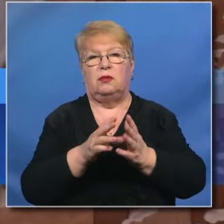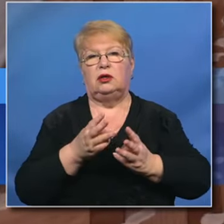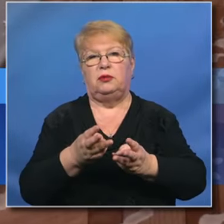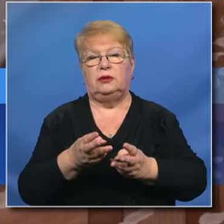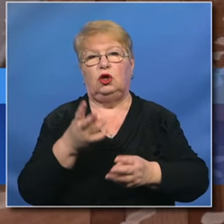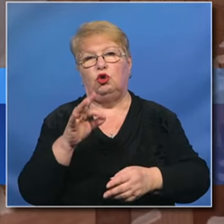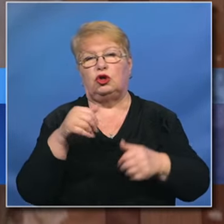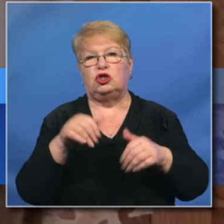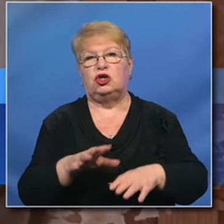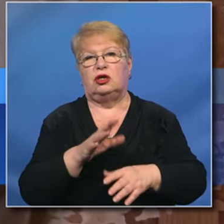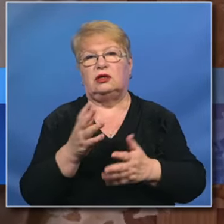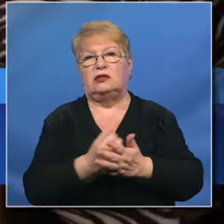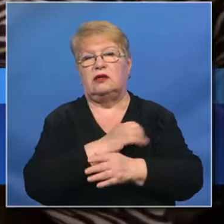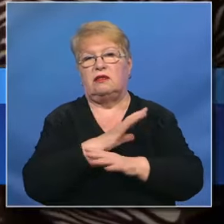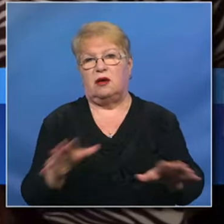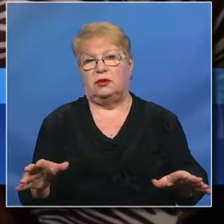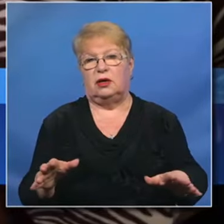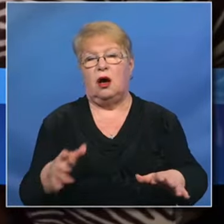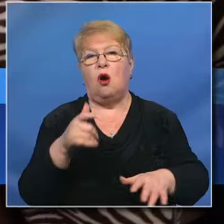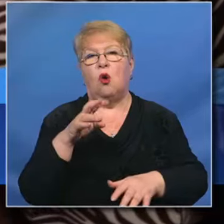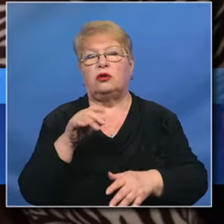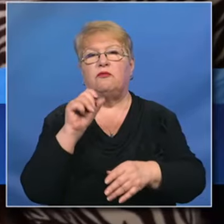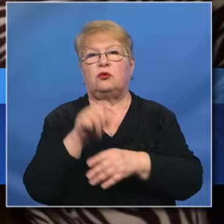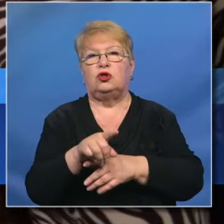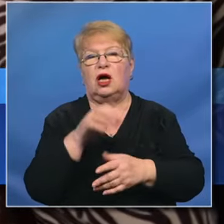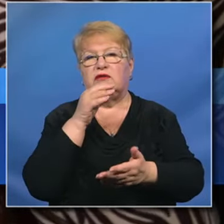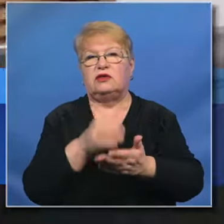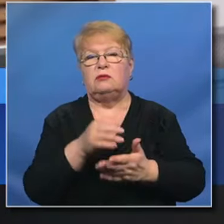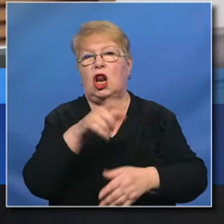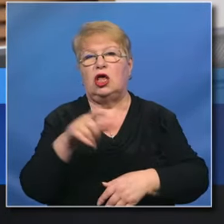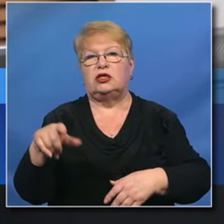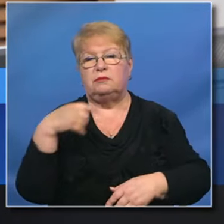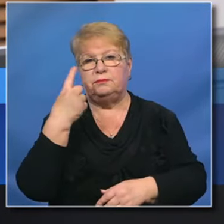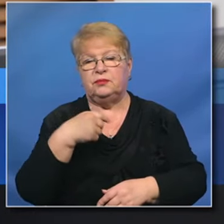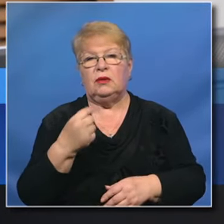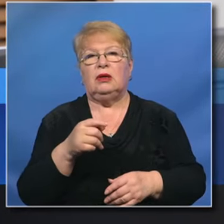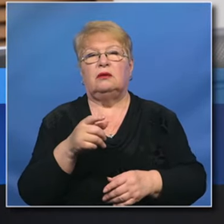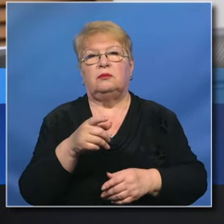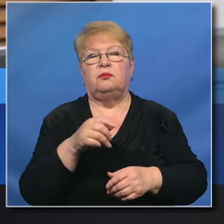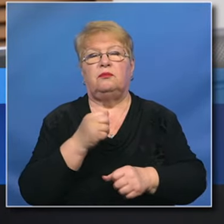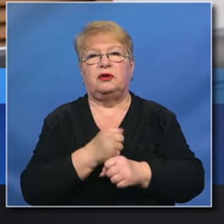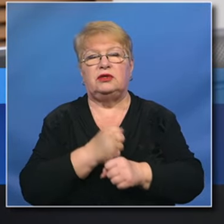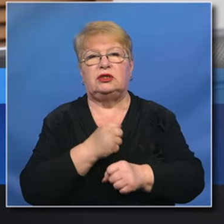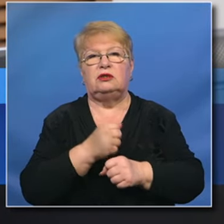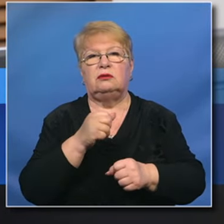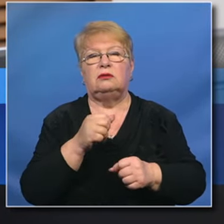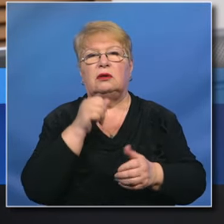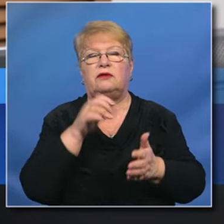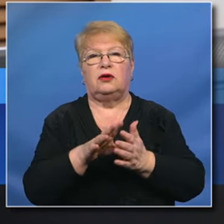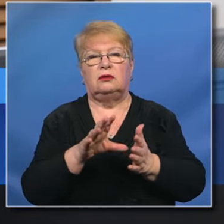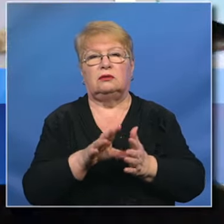электрическим отоплением Однако решение найдено не было Юрий Горлов поручил ответственным лицам включить дома в проект